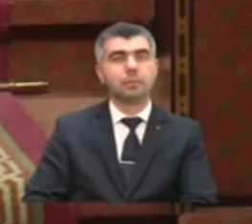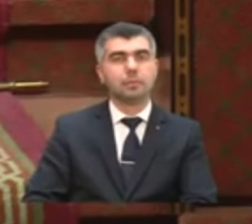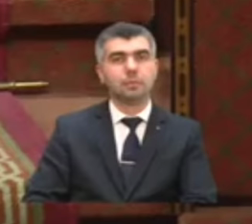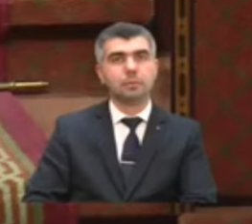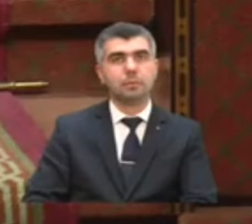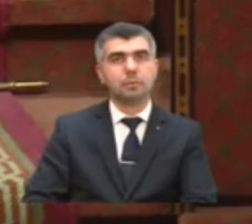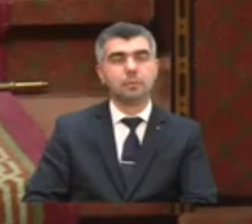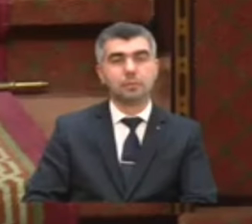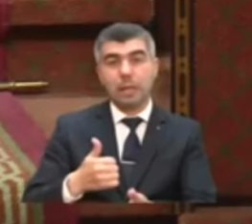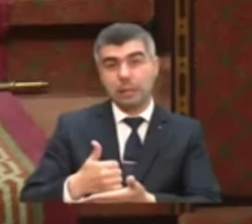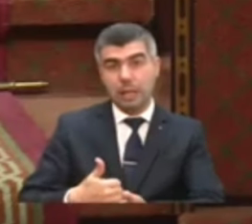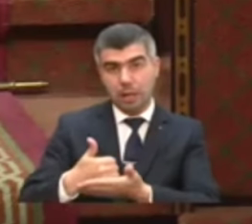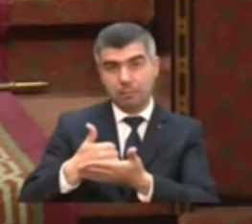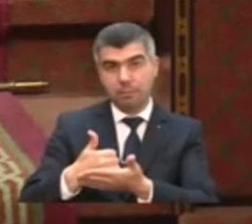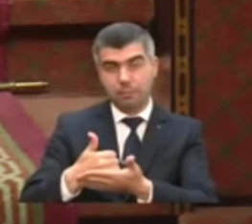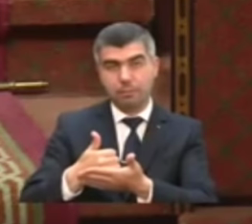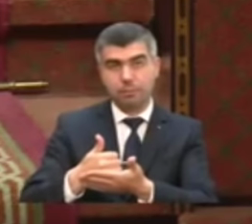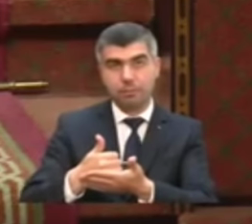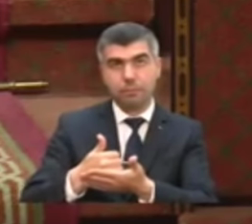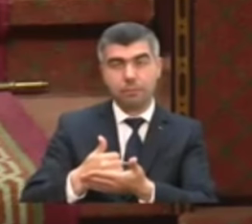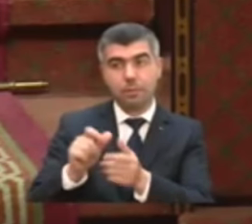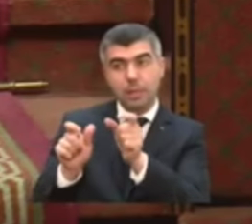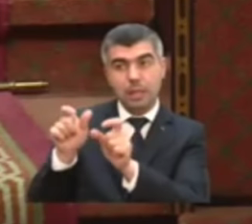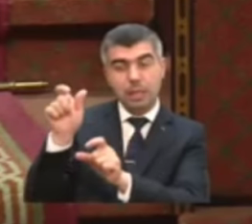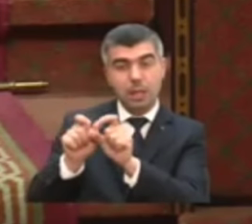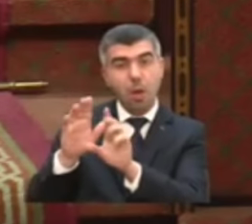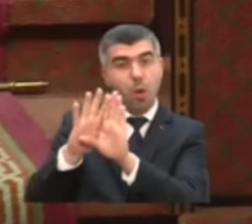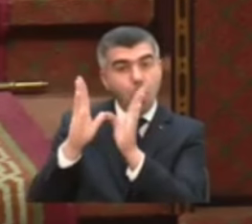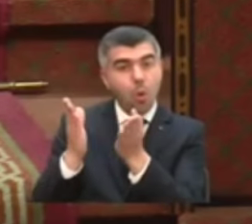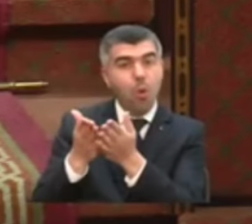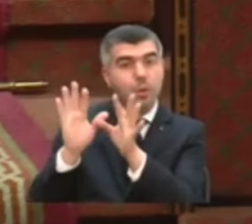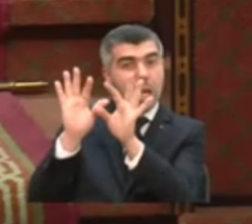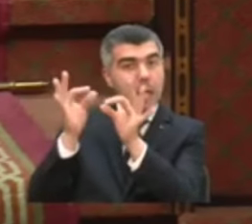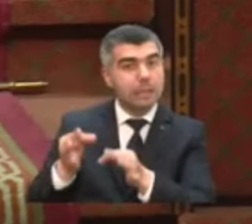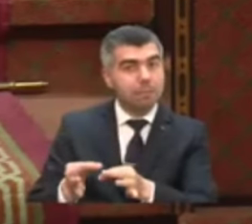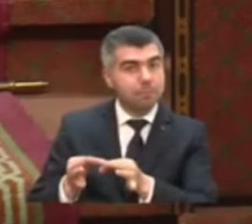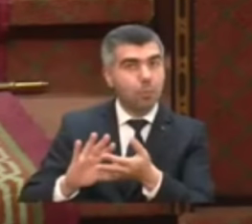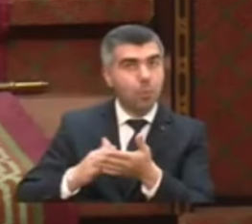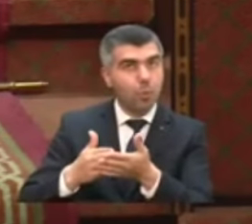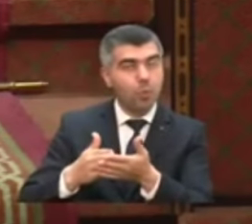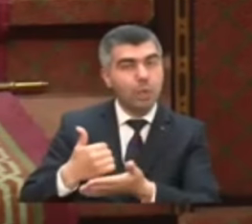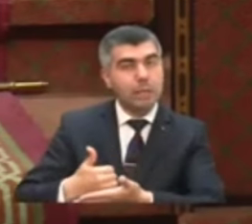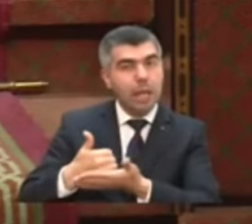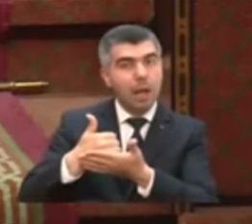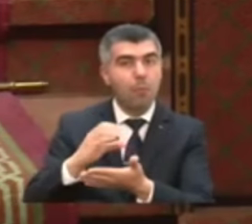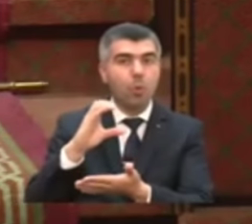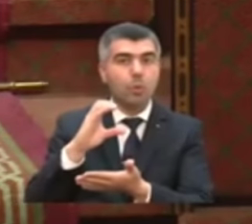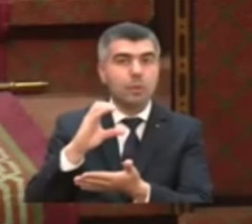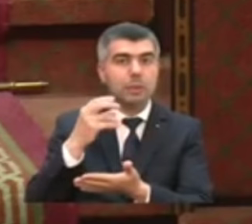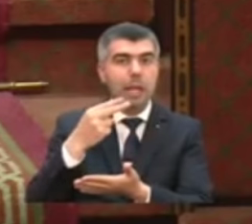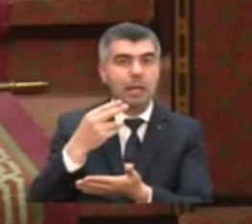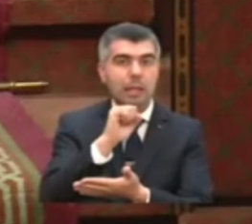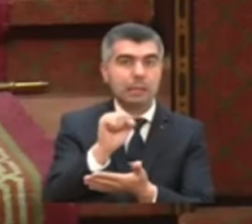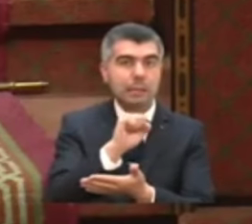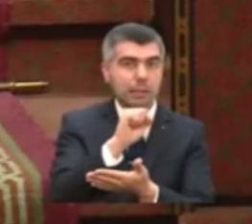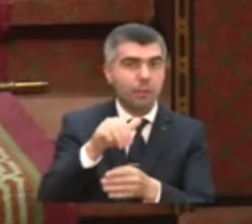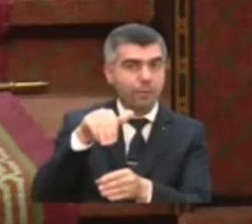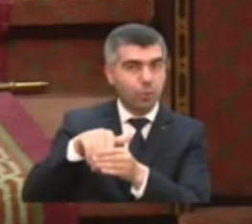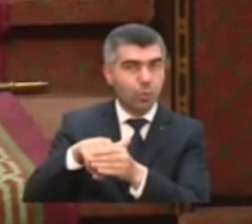تم دعم عدد المستفيدين، عدد مجموع ديال عدد المستفيدين بالنسبه للصندوق الوطني للضمان الاجتماعي بلغ